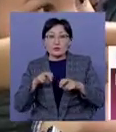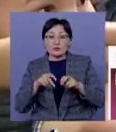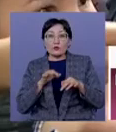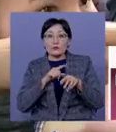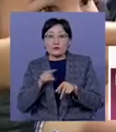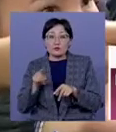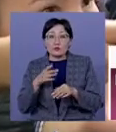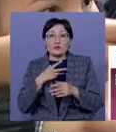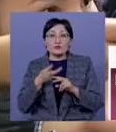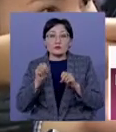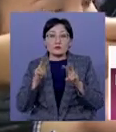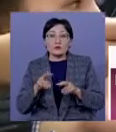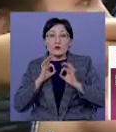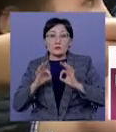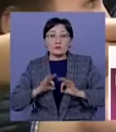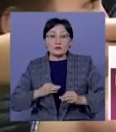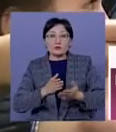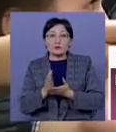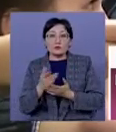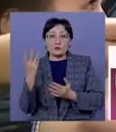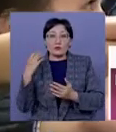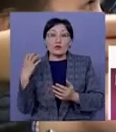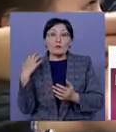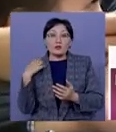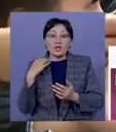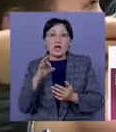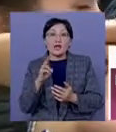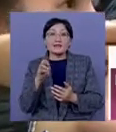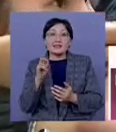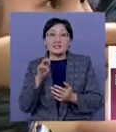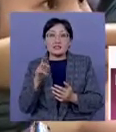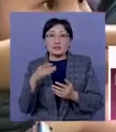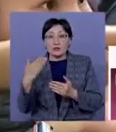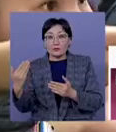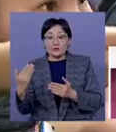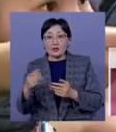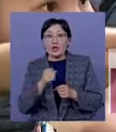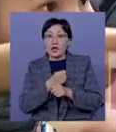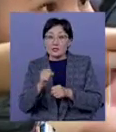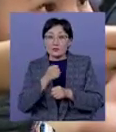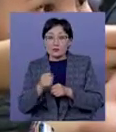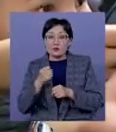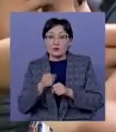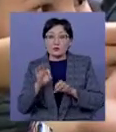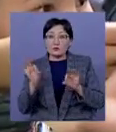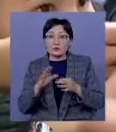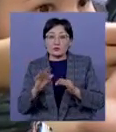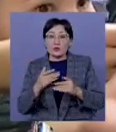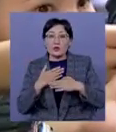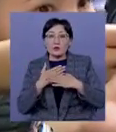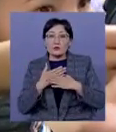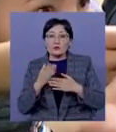барысында өзіне арнайы прокурорлар қызметінің бұрынғы басшысы Олеся Кексель тарапынан азаптау көрсетіліп, рұқсат етілмеген